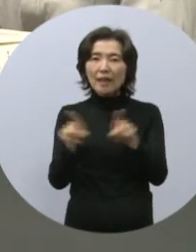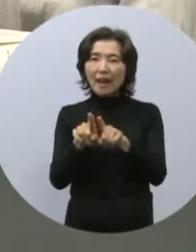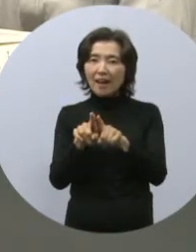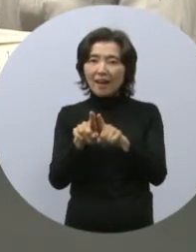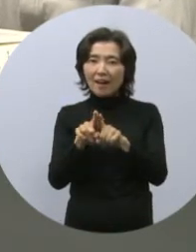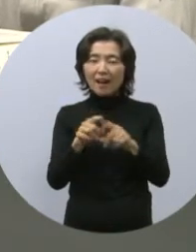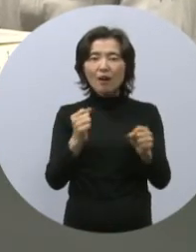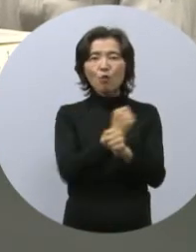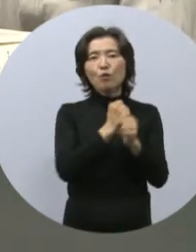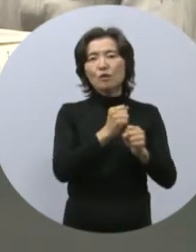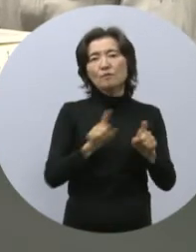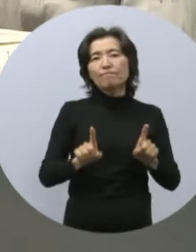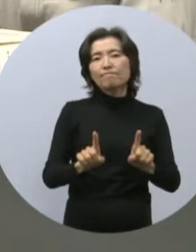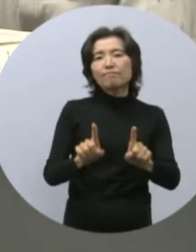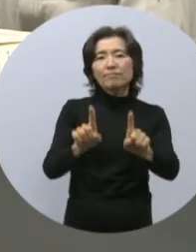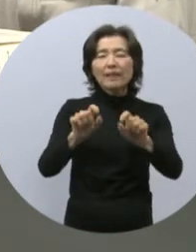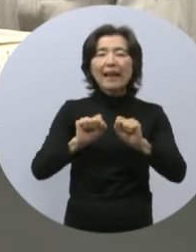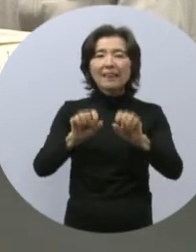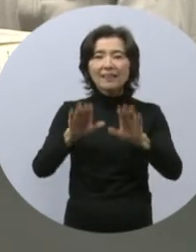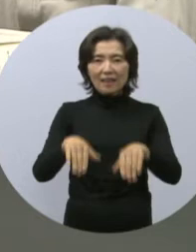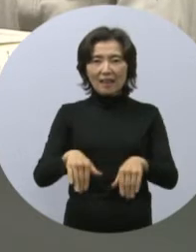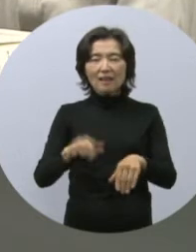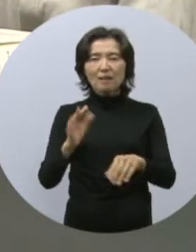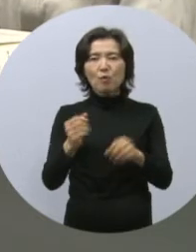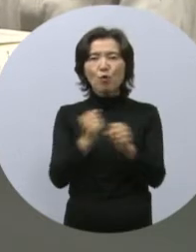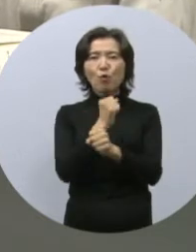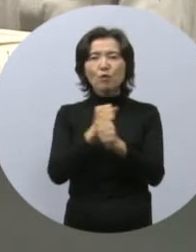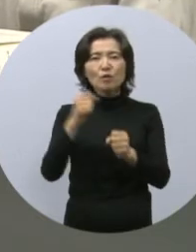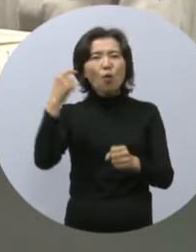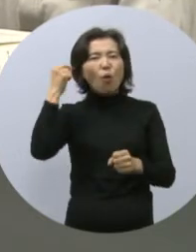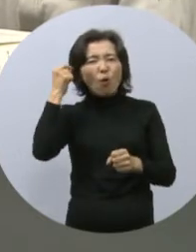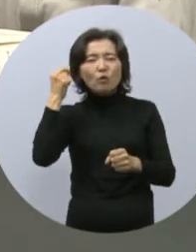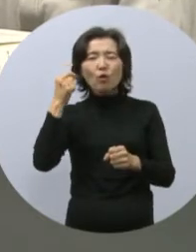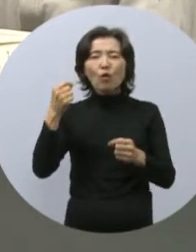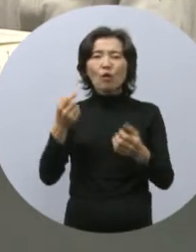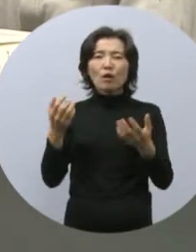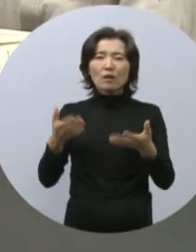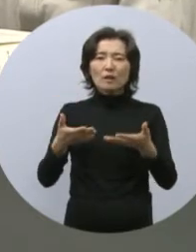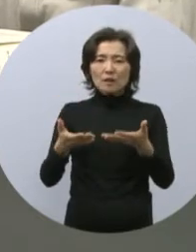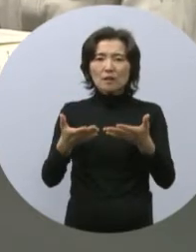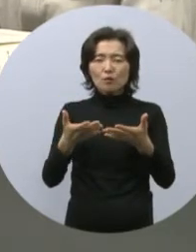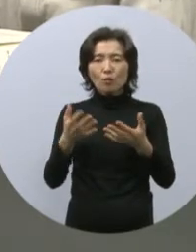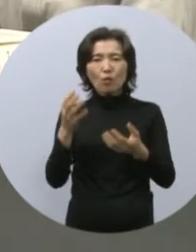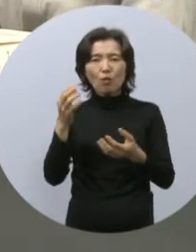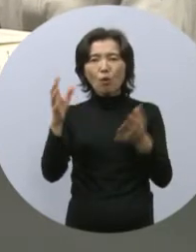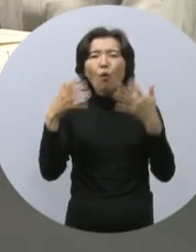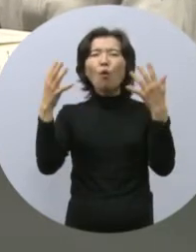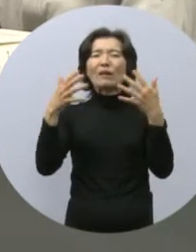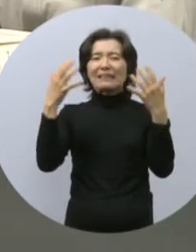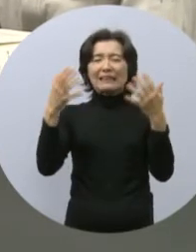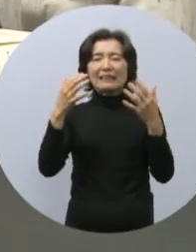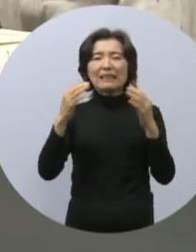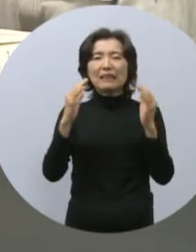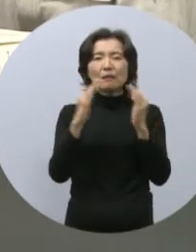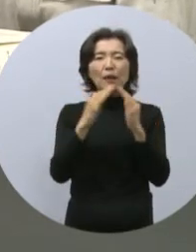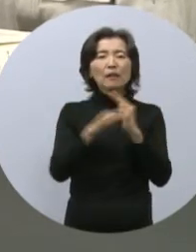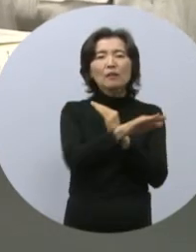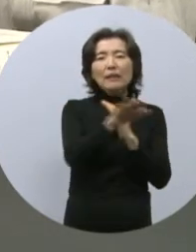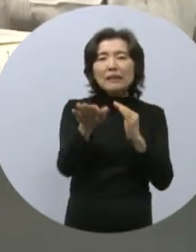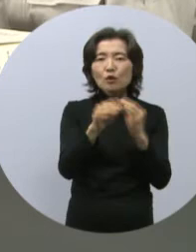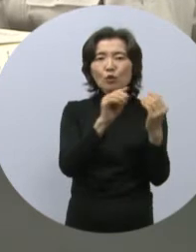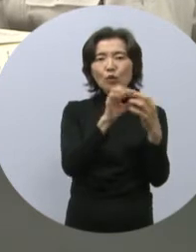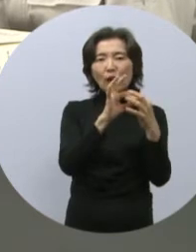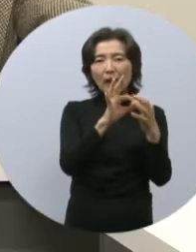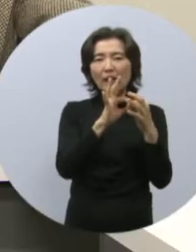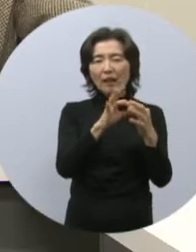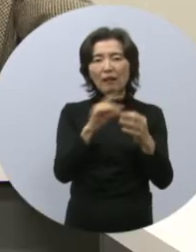が、工事の音や振動やほこり、困ったことや工事用の車でご近所の対し気になったことなどあり